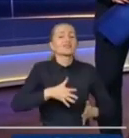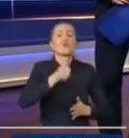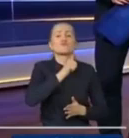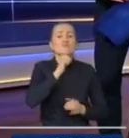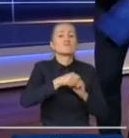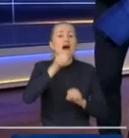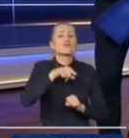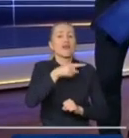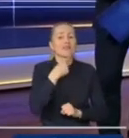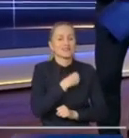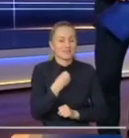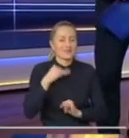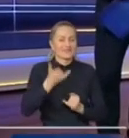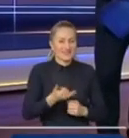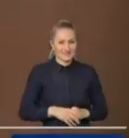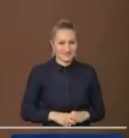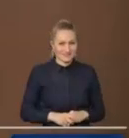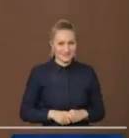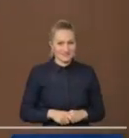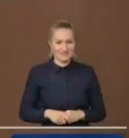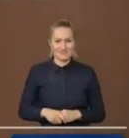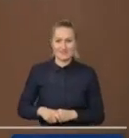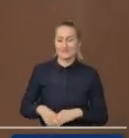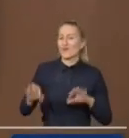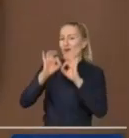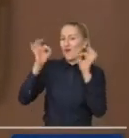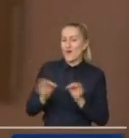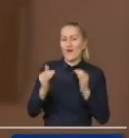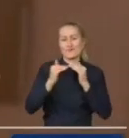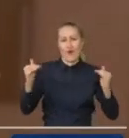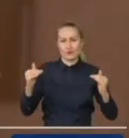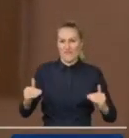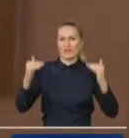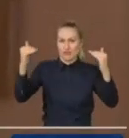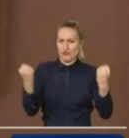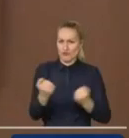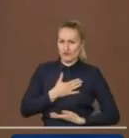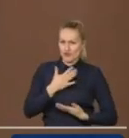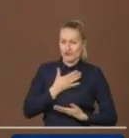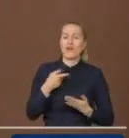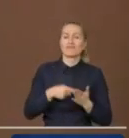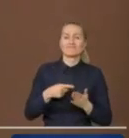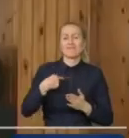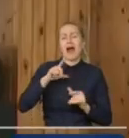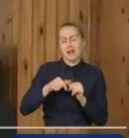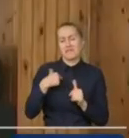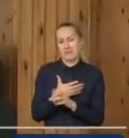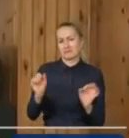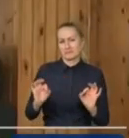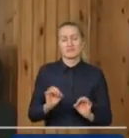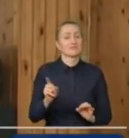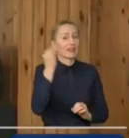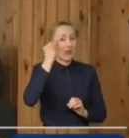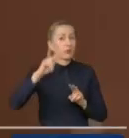polskiego. Rafał Patera, zaczynamy. Generalnie poziom był dosyć wysoki moim zdaniem. Myślę, że sobie poradziłam. Nauka zdalna,